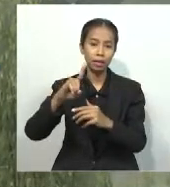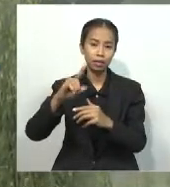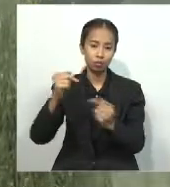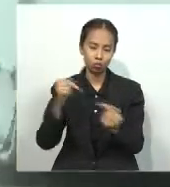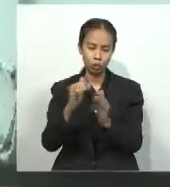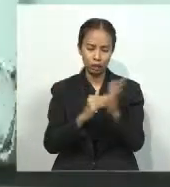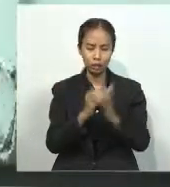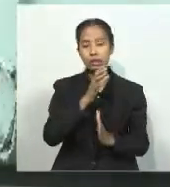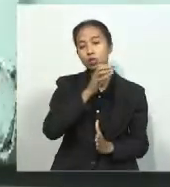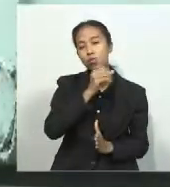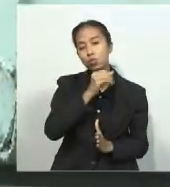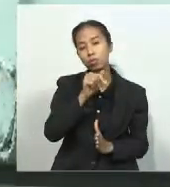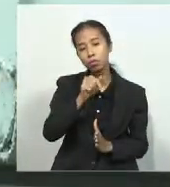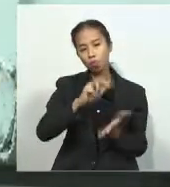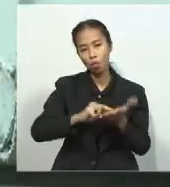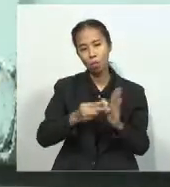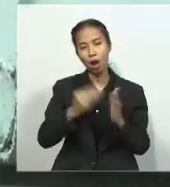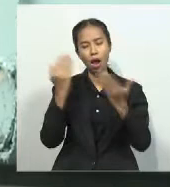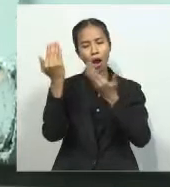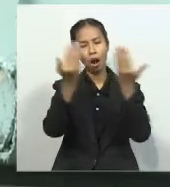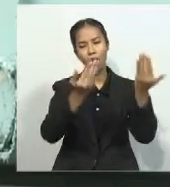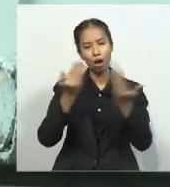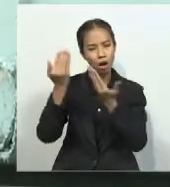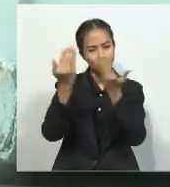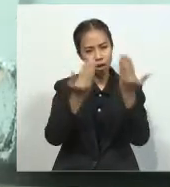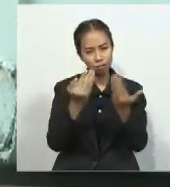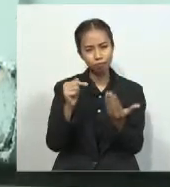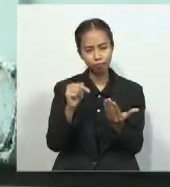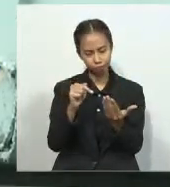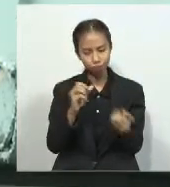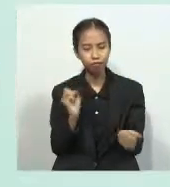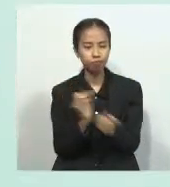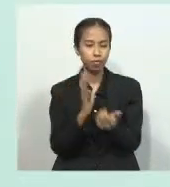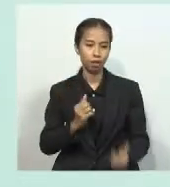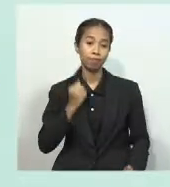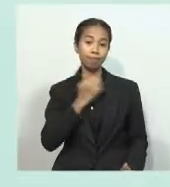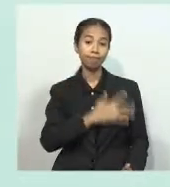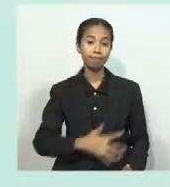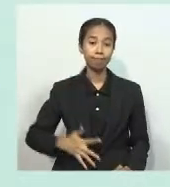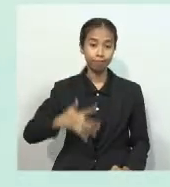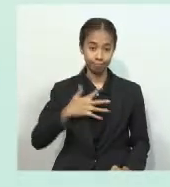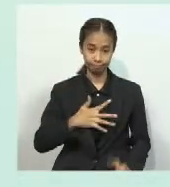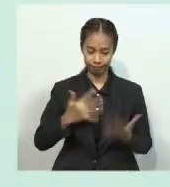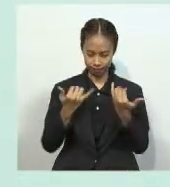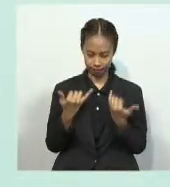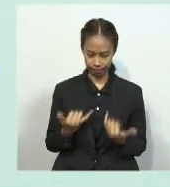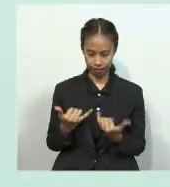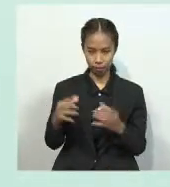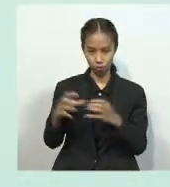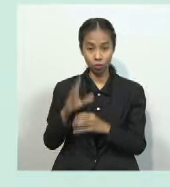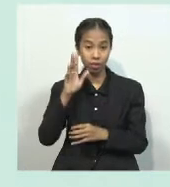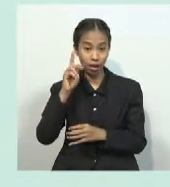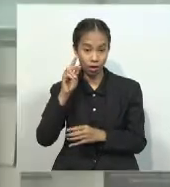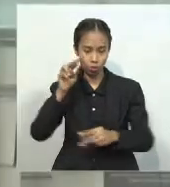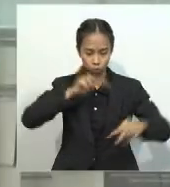าเป็นค่าสีส้มเนี่ยนะครับคุณภาพอากาศในภาพรวมอยู่ในระดับเริ่มมีผลกระทบต่อสุขภาพทีมข่าว NBT ได้ไปส